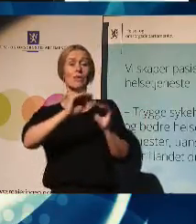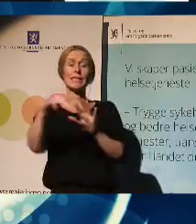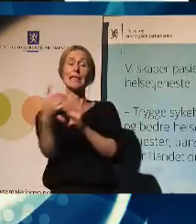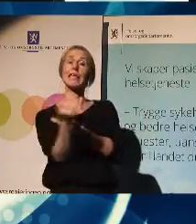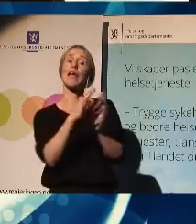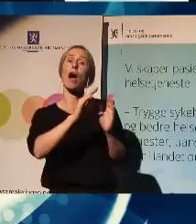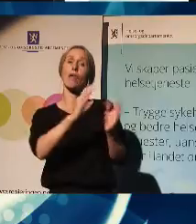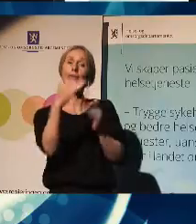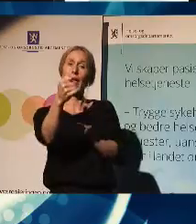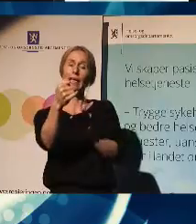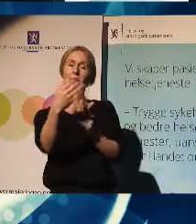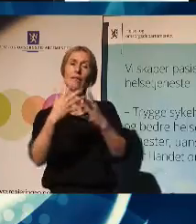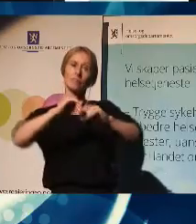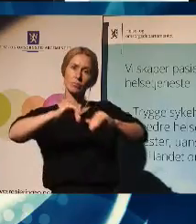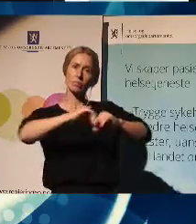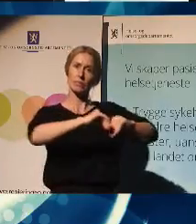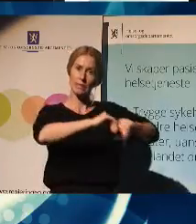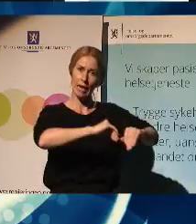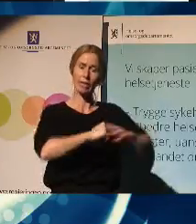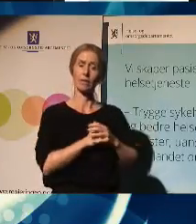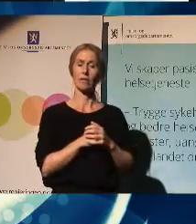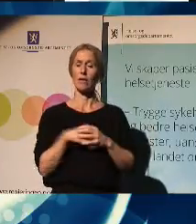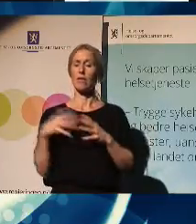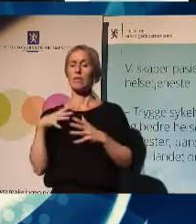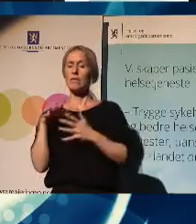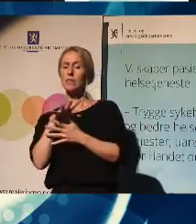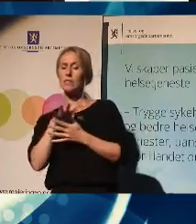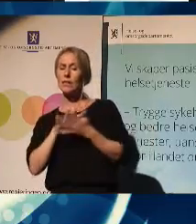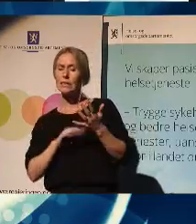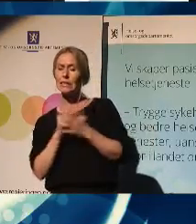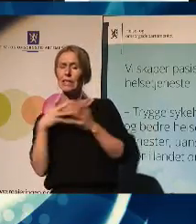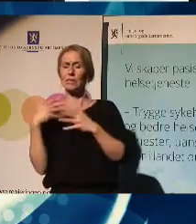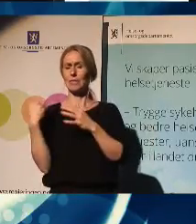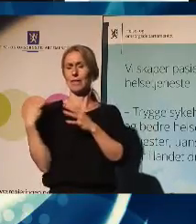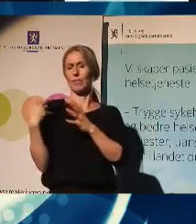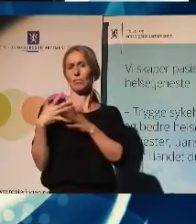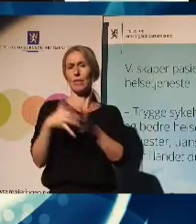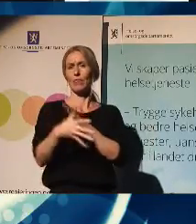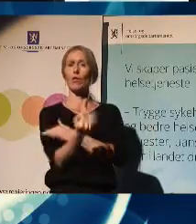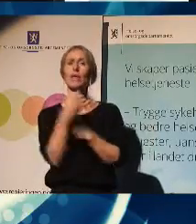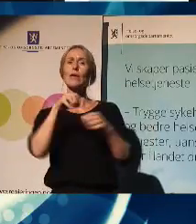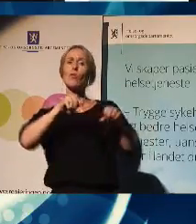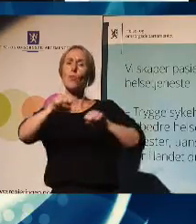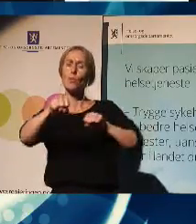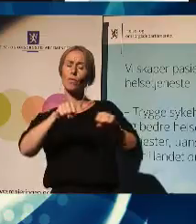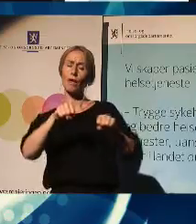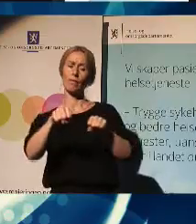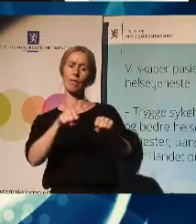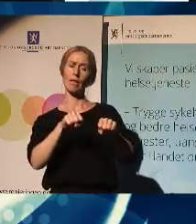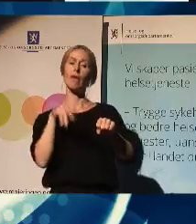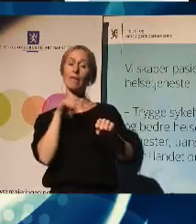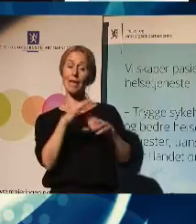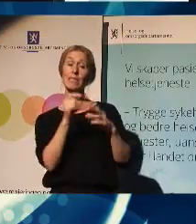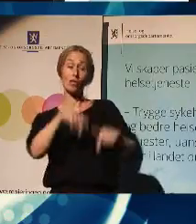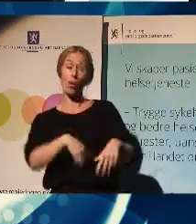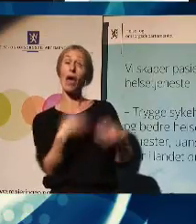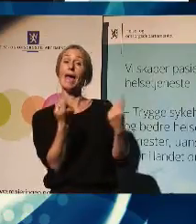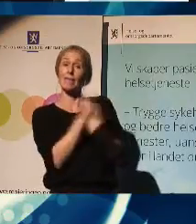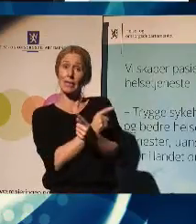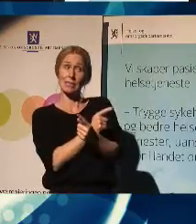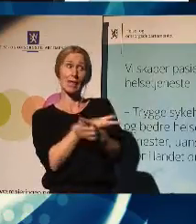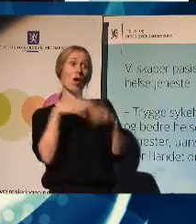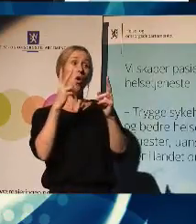avdelingene. Gjennom strategiarbeid som nylig har vært gjennomført i kommunen, skal dette endres, og brukerne